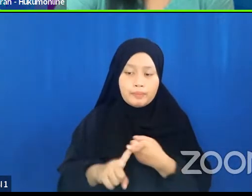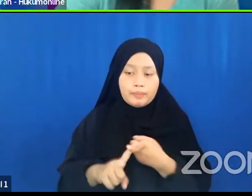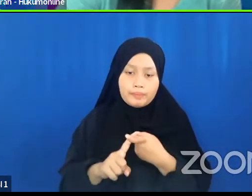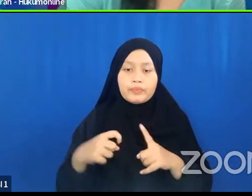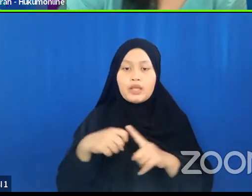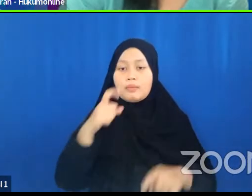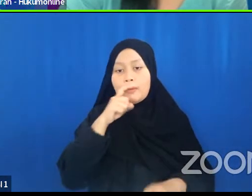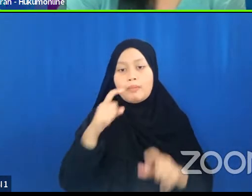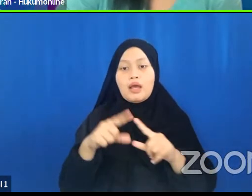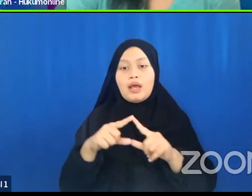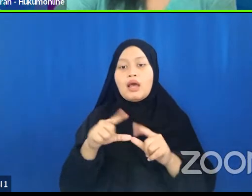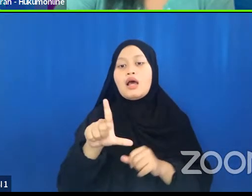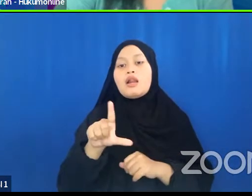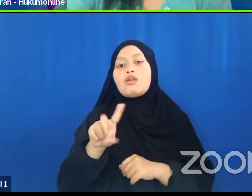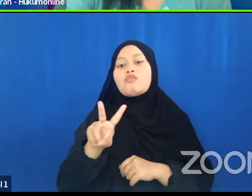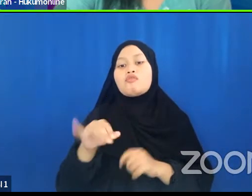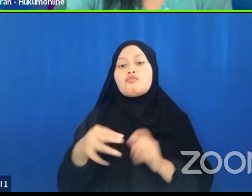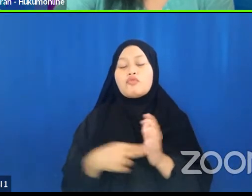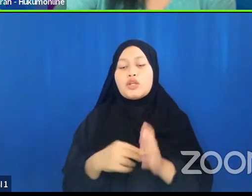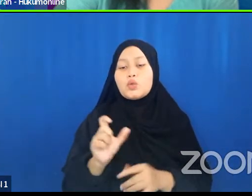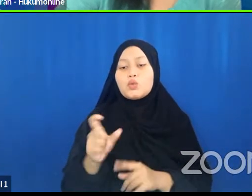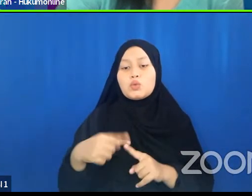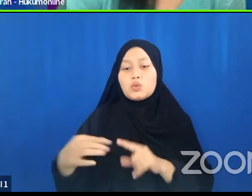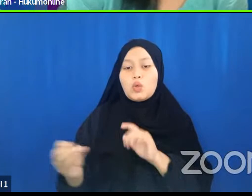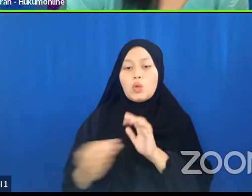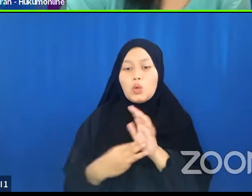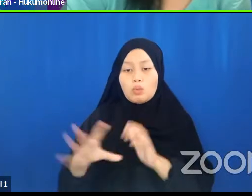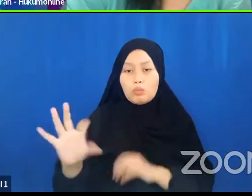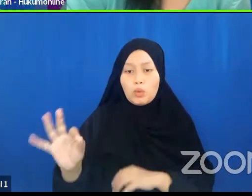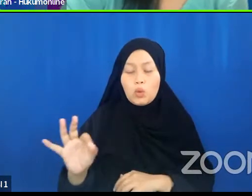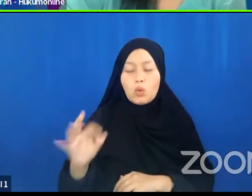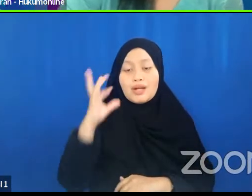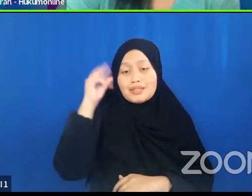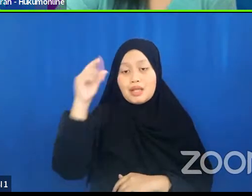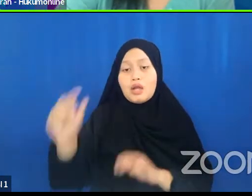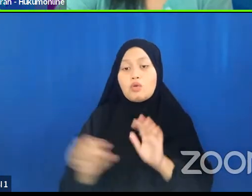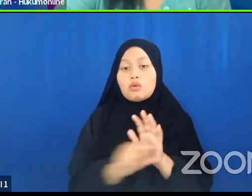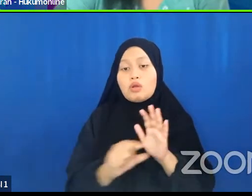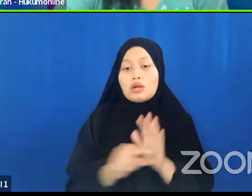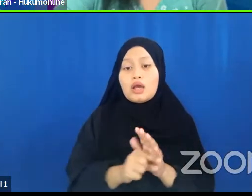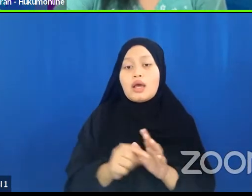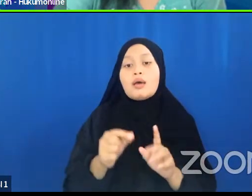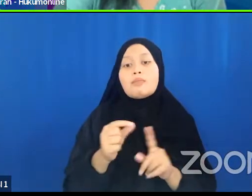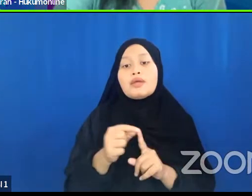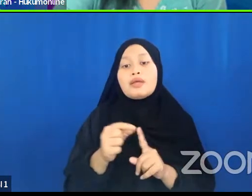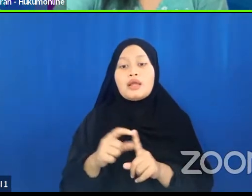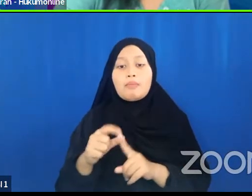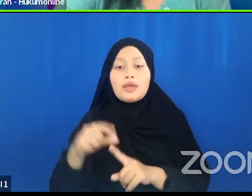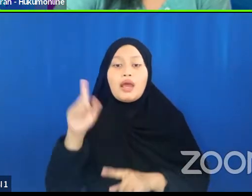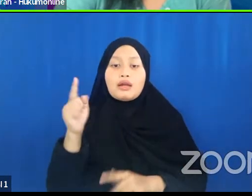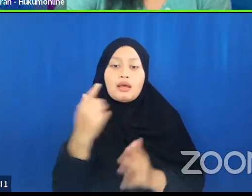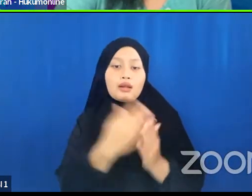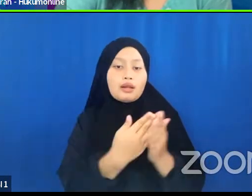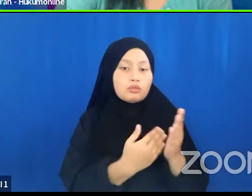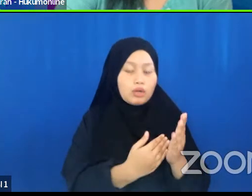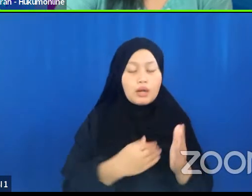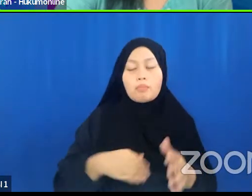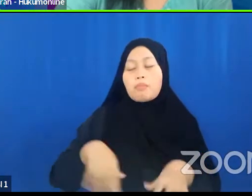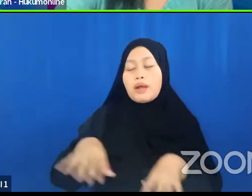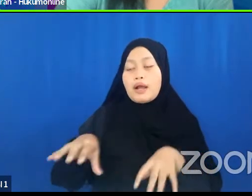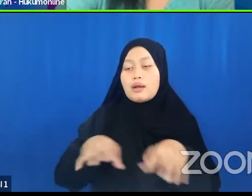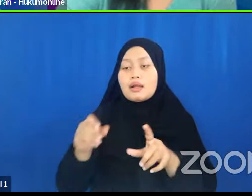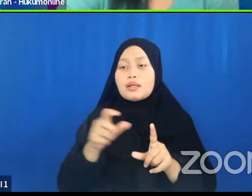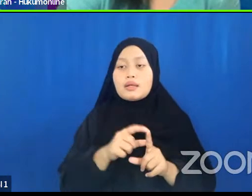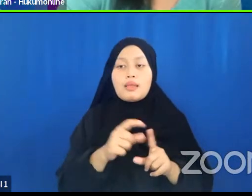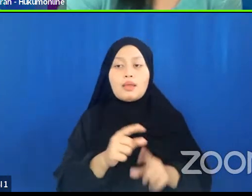Pak Alvin Utomo di dalam rancangan undang-undang pribadi terdapat ketentuan yang mewajibkan pengendali data